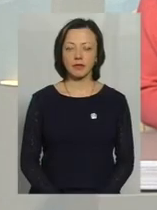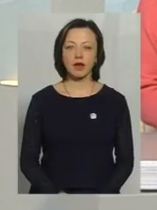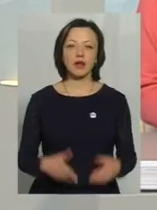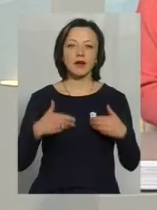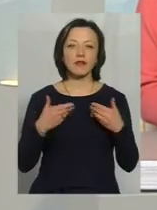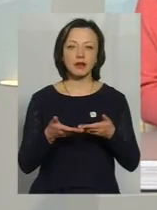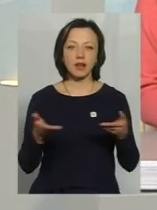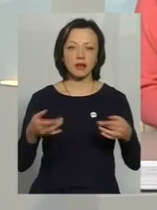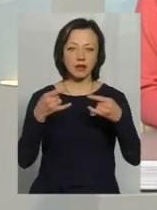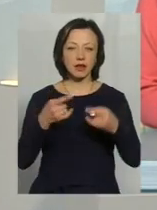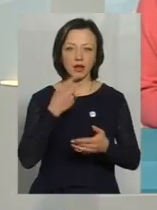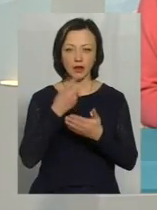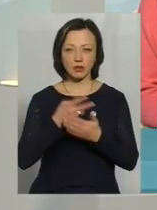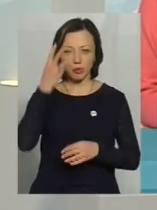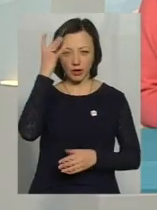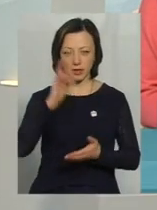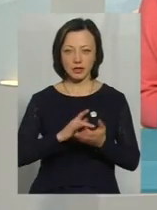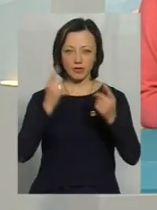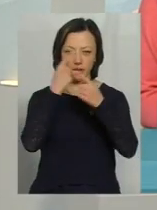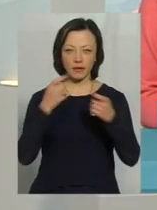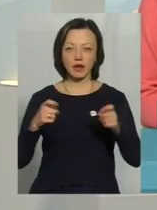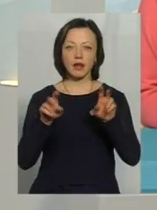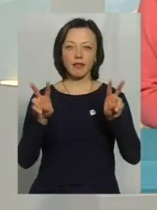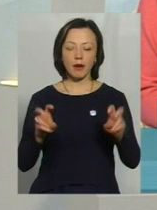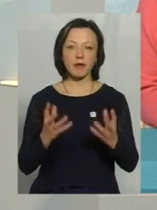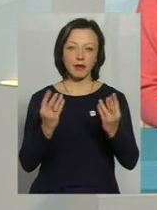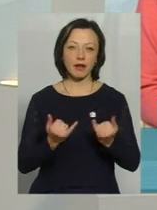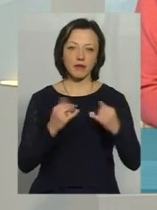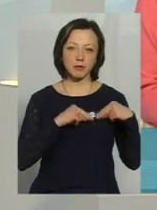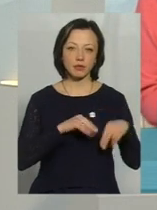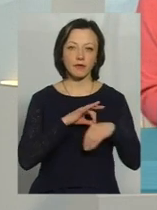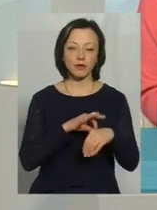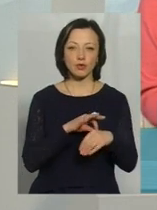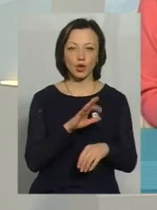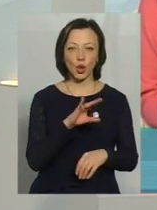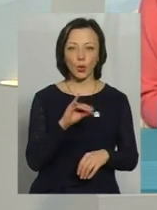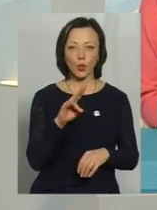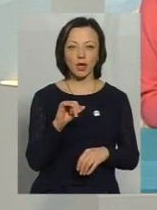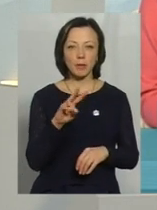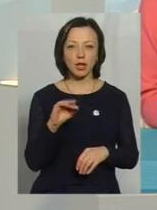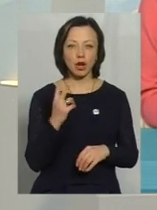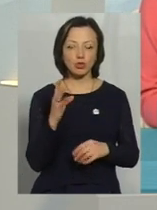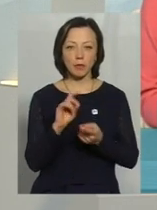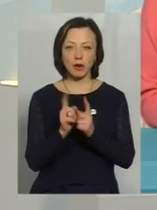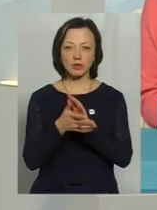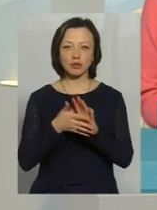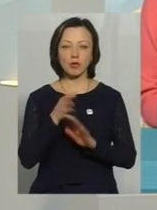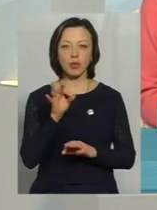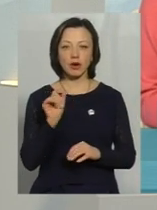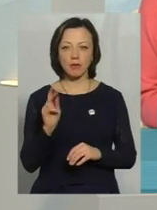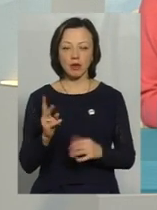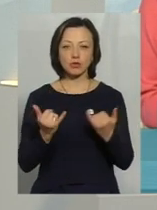Мої вітання телеглядачам «Поділля Центр». В ефірі «Тема дня». Сьогодні для вас у студії працює ведуча Юна Мітрашко, переклад на мову жестів Ольга